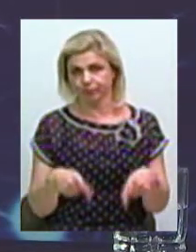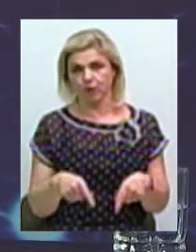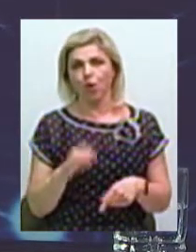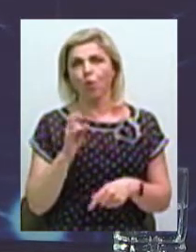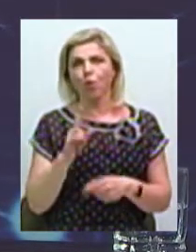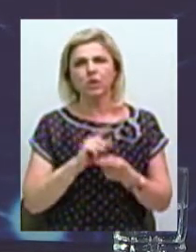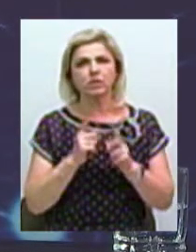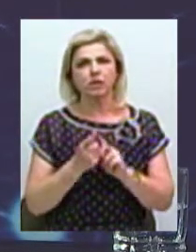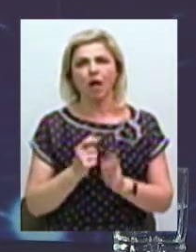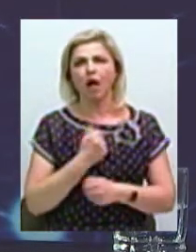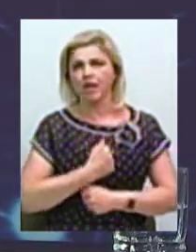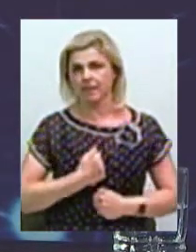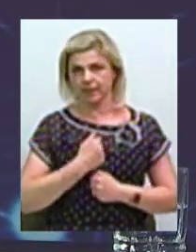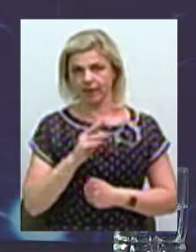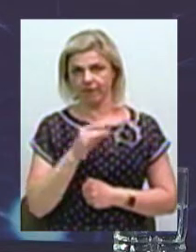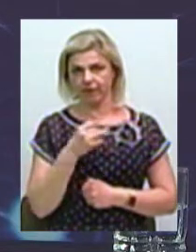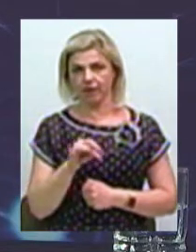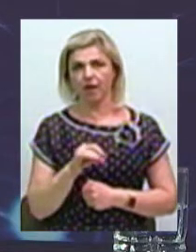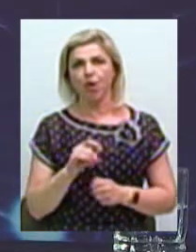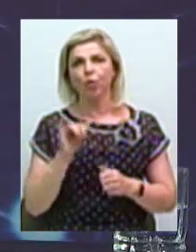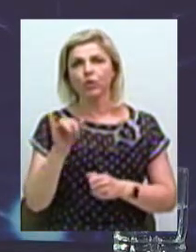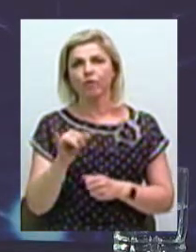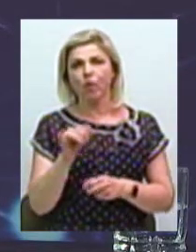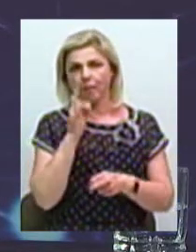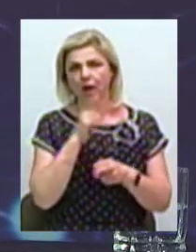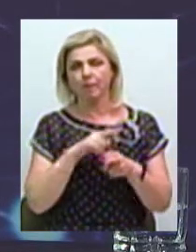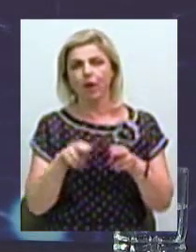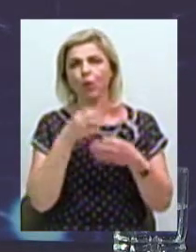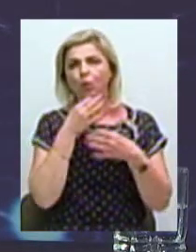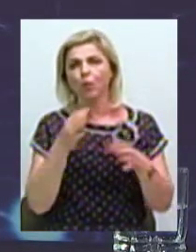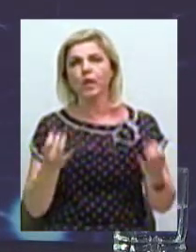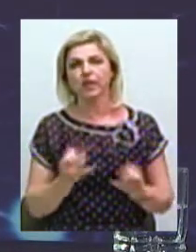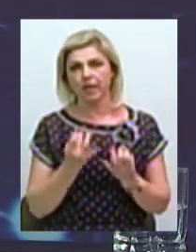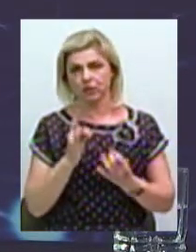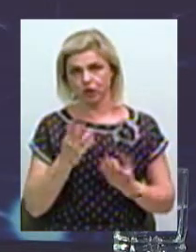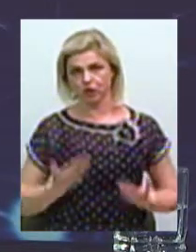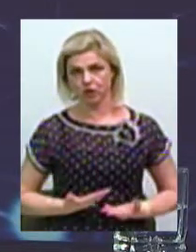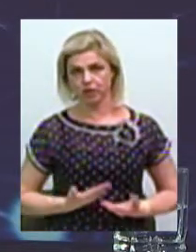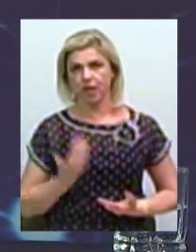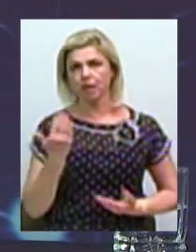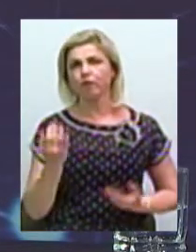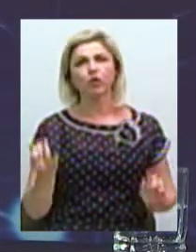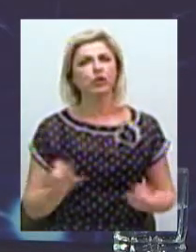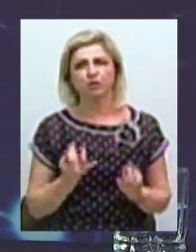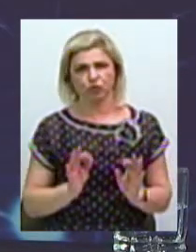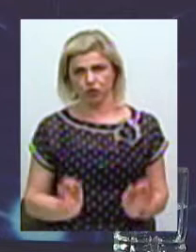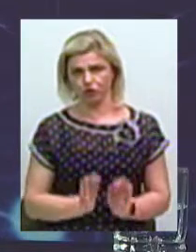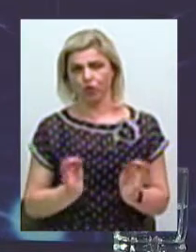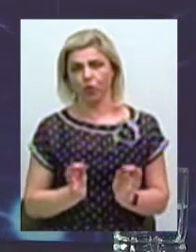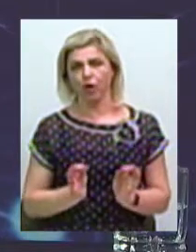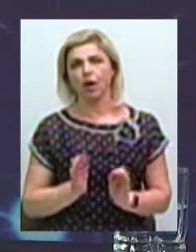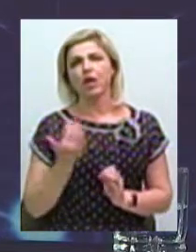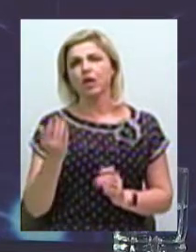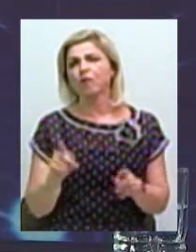стал очень агрессивный, у него вообще пропал любой интерес к жизни, то есть его ничего не интересовало. Вообще, ему